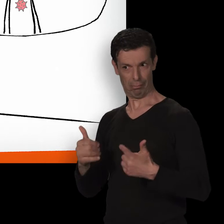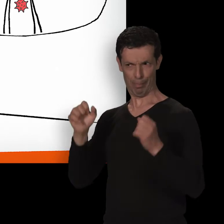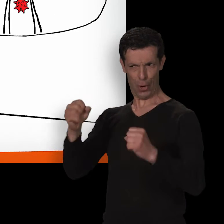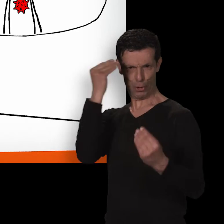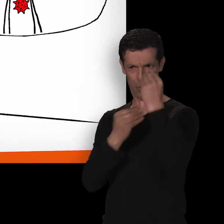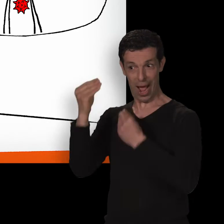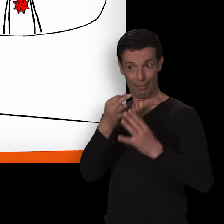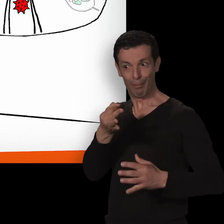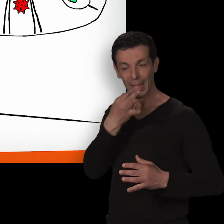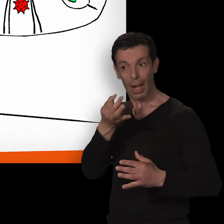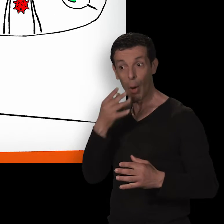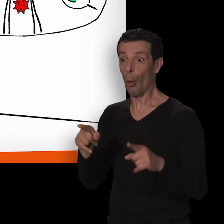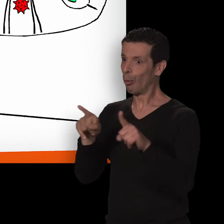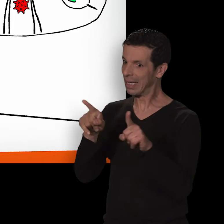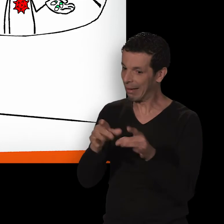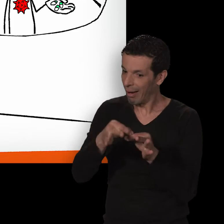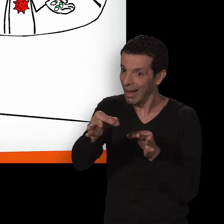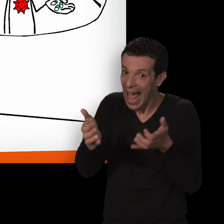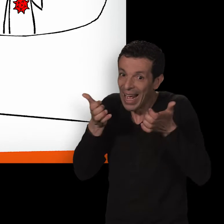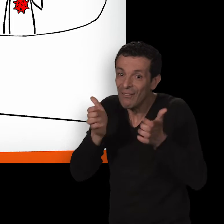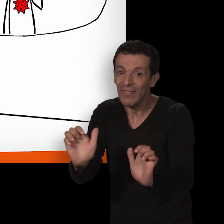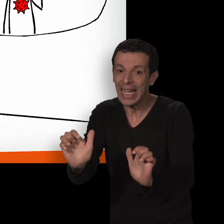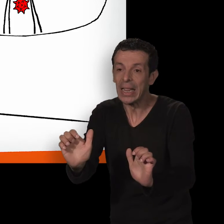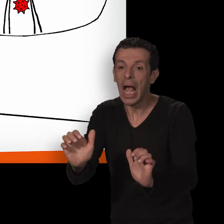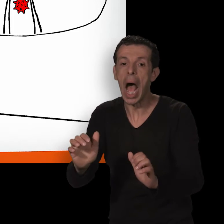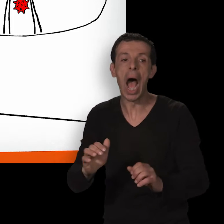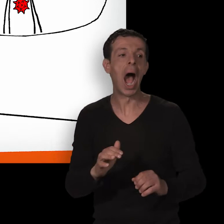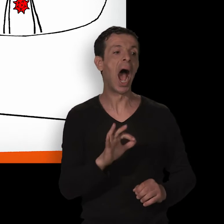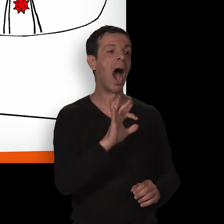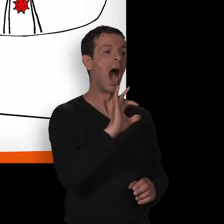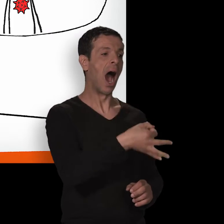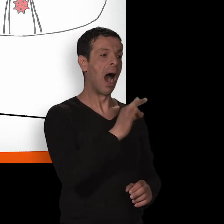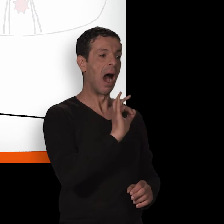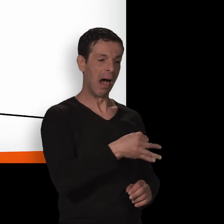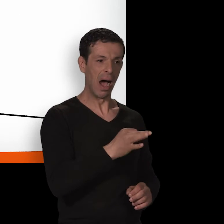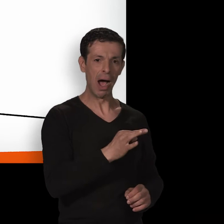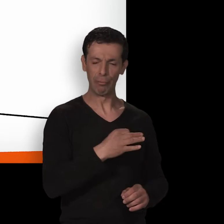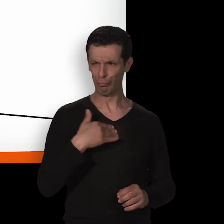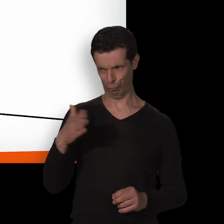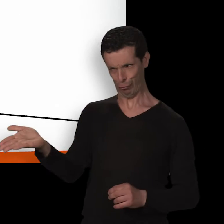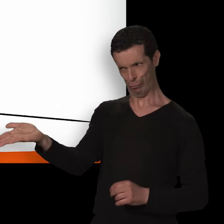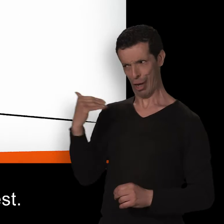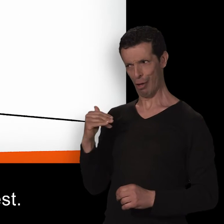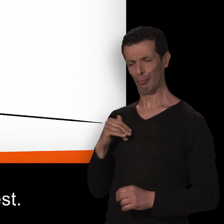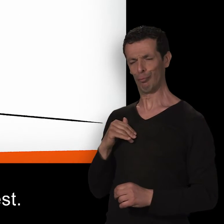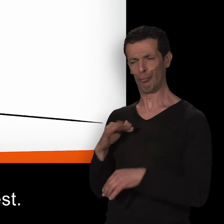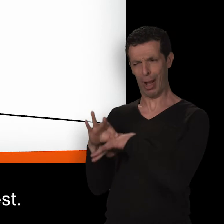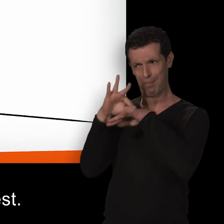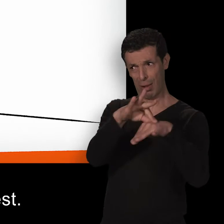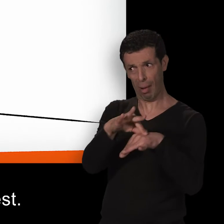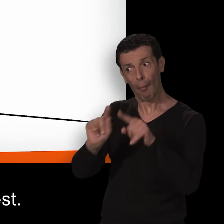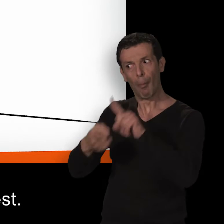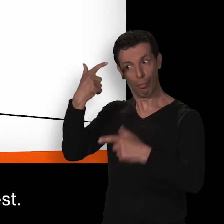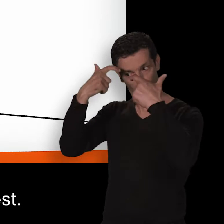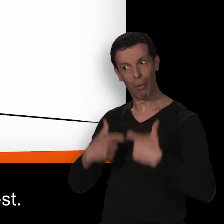virus du sida, tu pourras être soigné avec des médicaments. En plus, tu pourras faire attention de ne pas le transmettre à quelqu'un. Ah d'accord. Allez, c'est